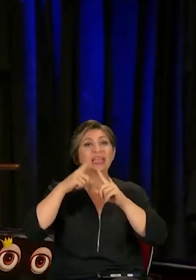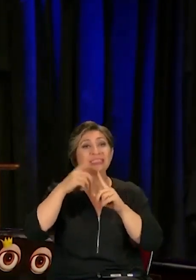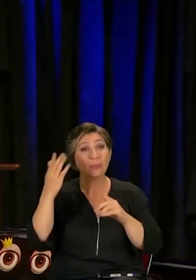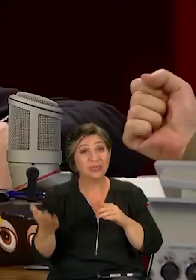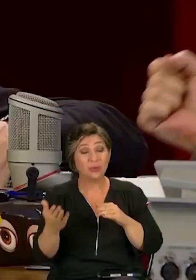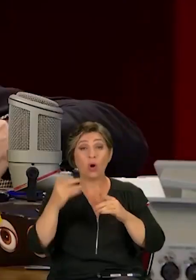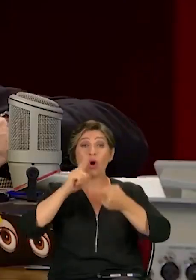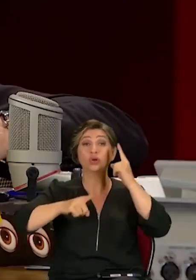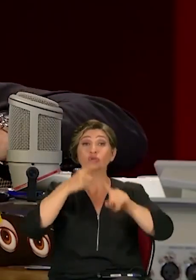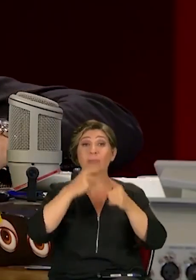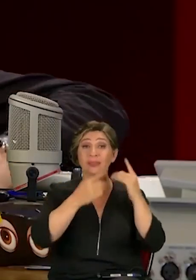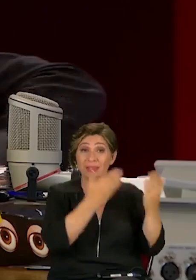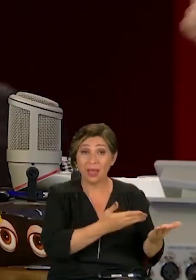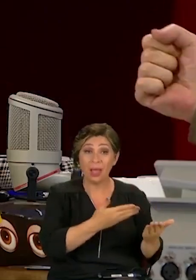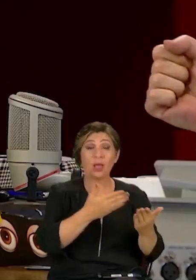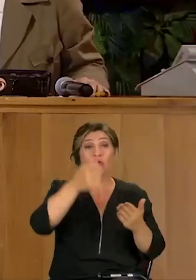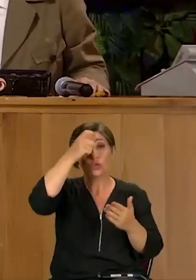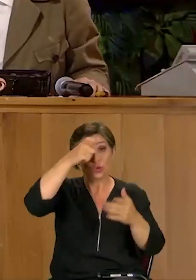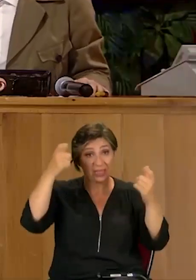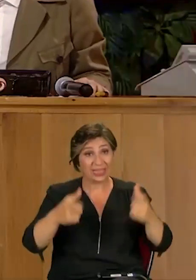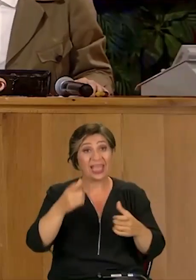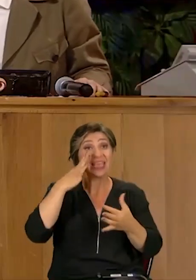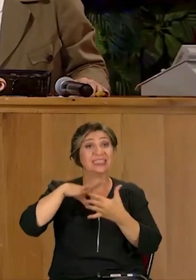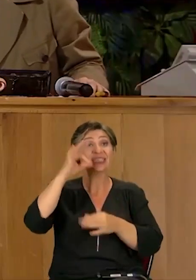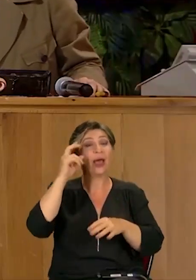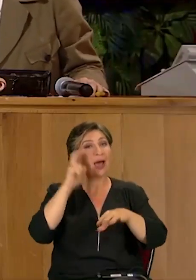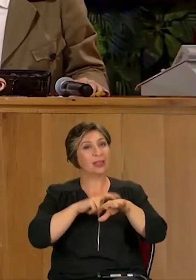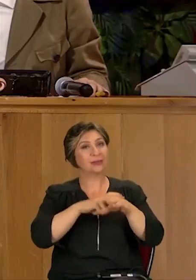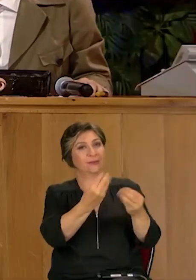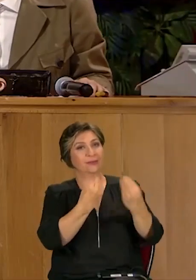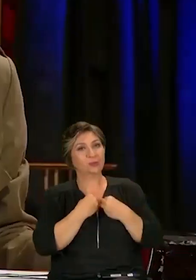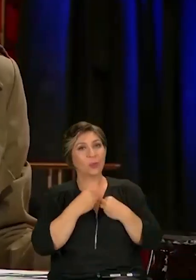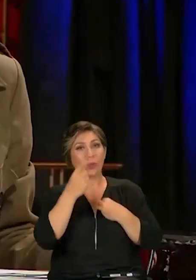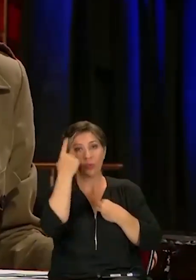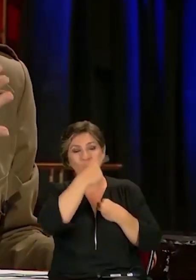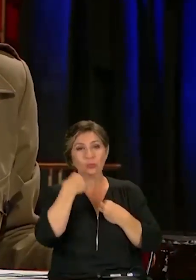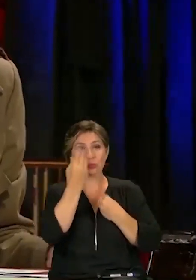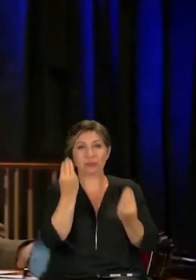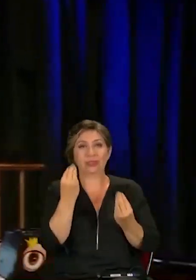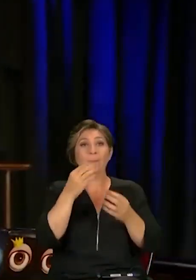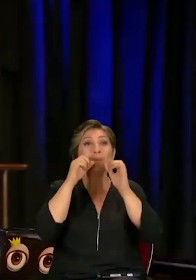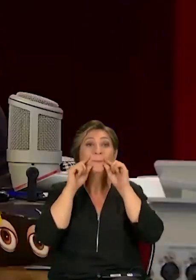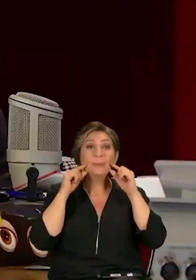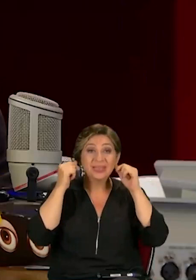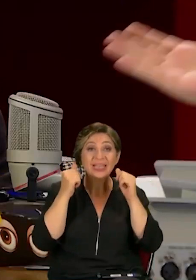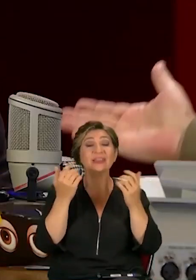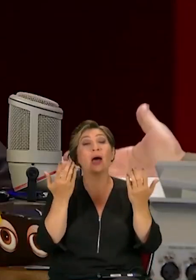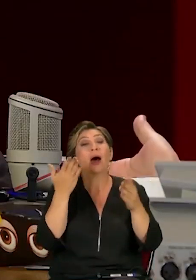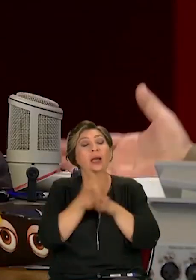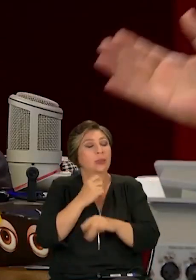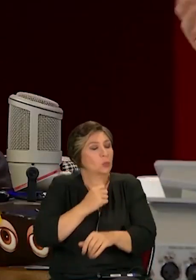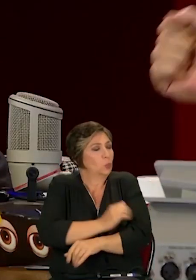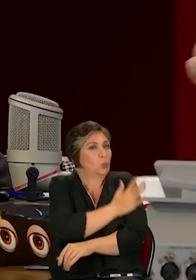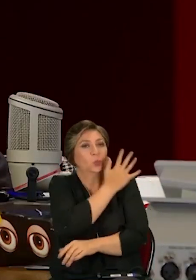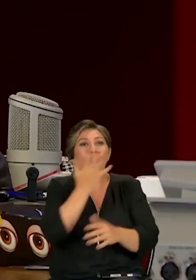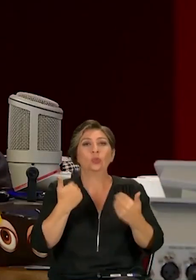Tanzimatımızdaki, Osmanlı'daki, Türkiye'deki insanları anımsatıyorsun ki o güzel yüzünle, bıyıklarınla filan. Hakikaten gurur